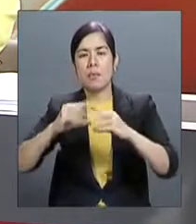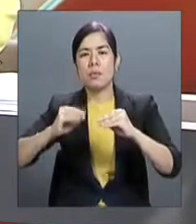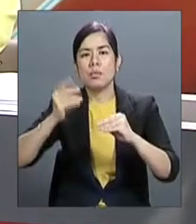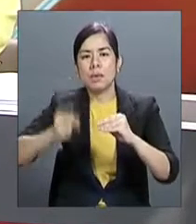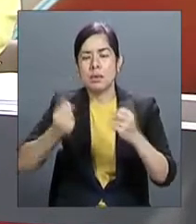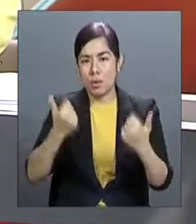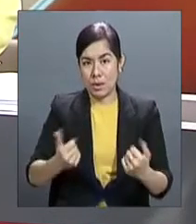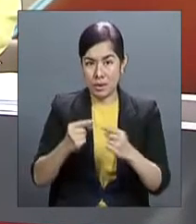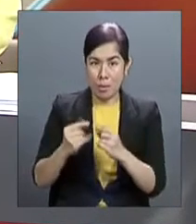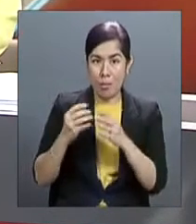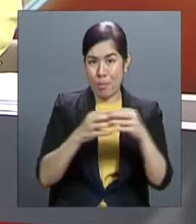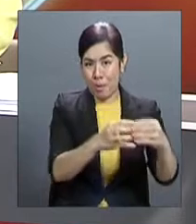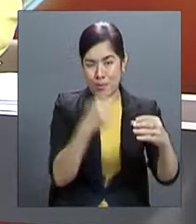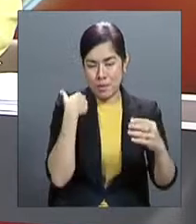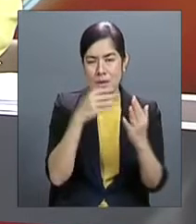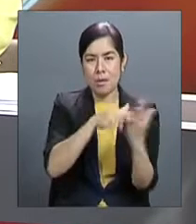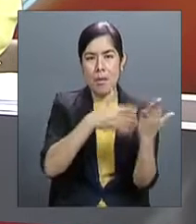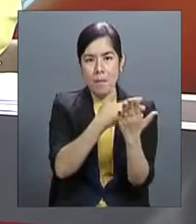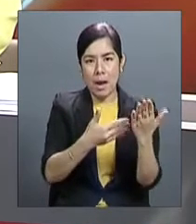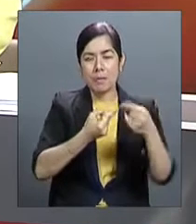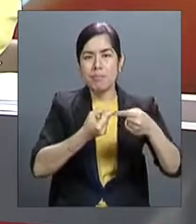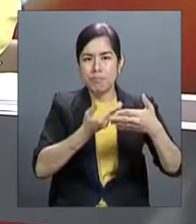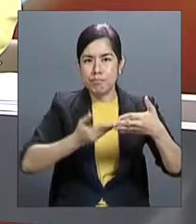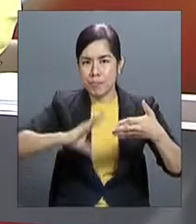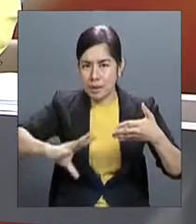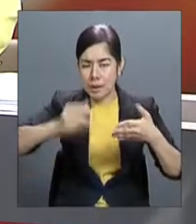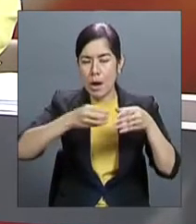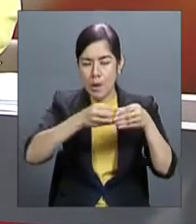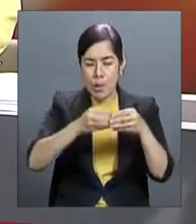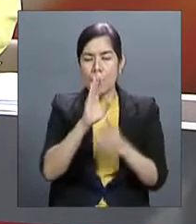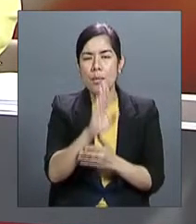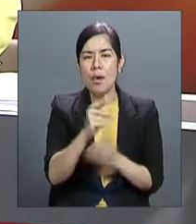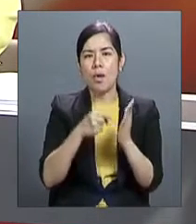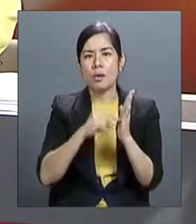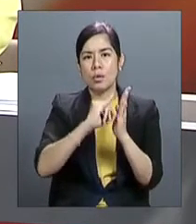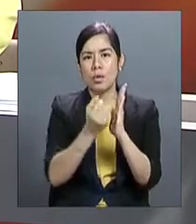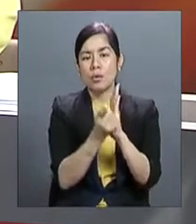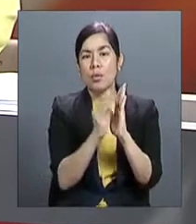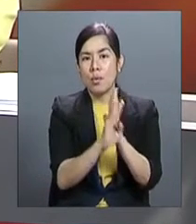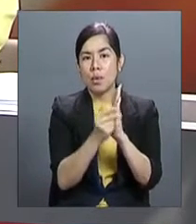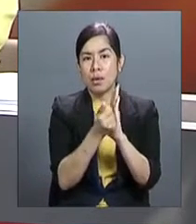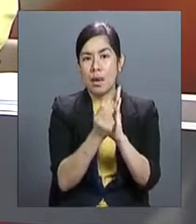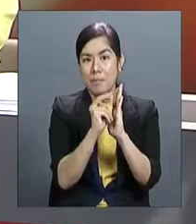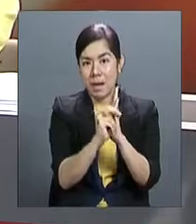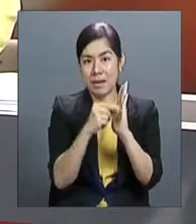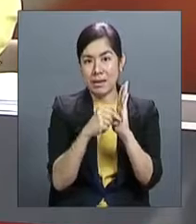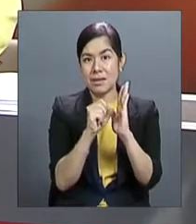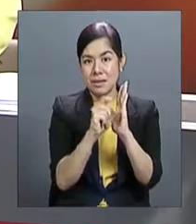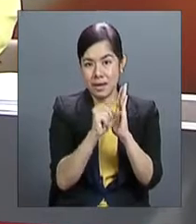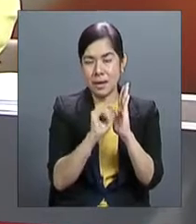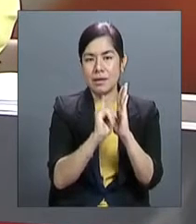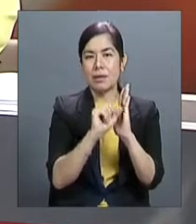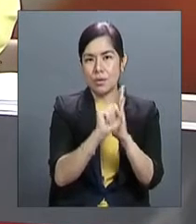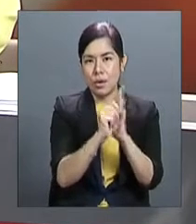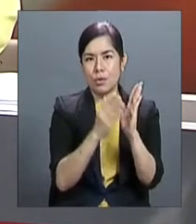ส่วนหนึ่งนะคะของแผนพัฒนากลุ่มจังหวัดภาคอีสานที่ประกอบไปด้วยจังหวัดอุบลราชธานีอำนาจเจริญศรีสะเกษและก็ยโสธร